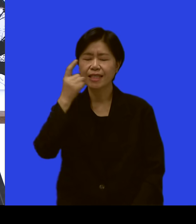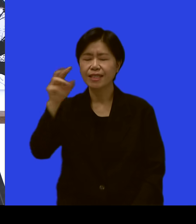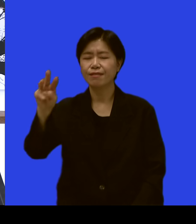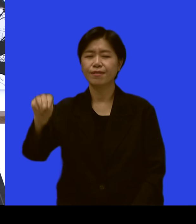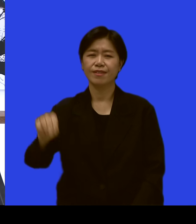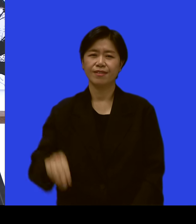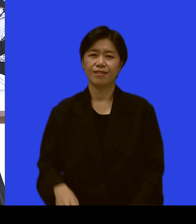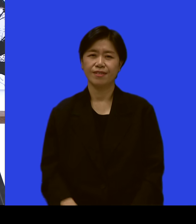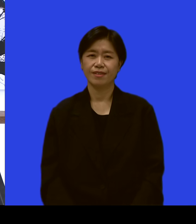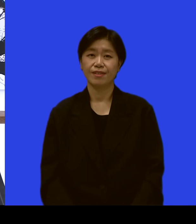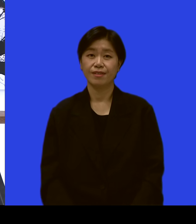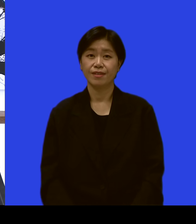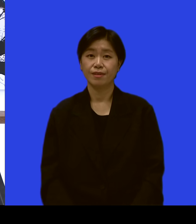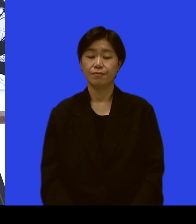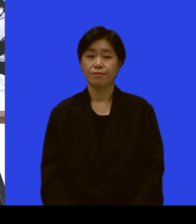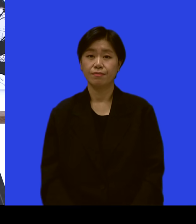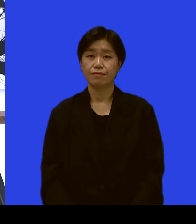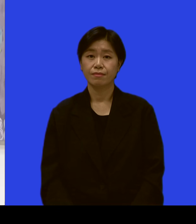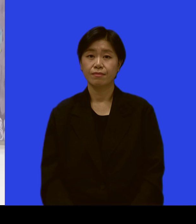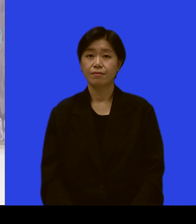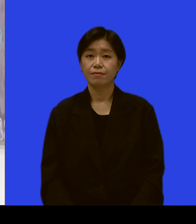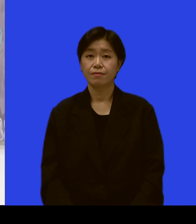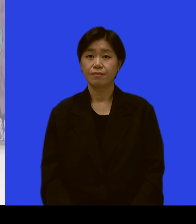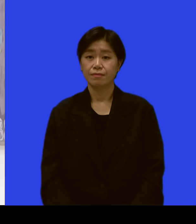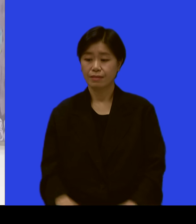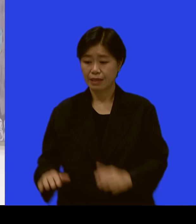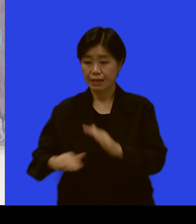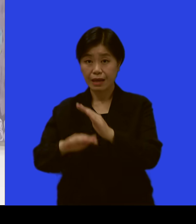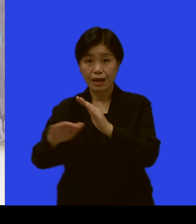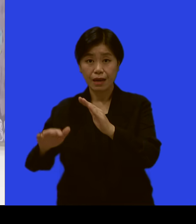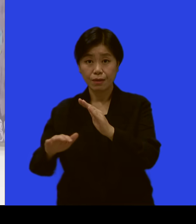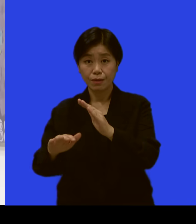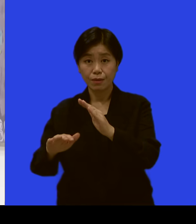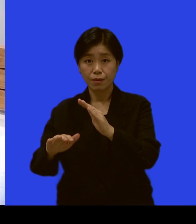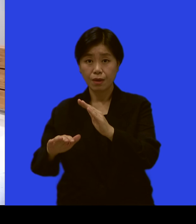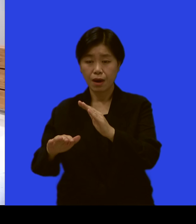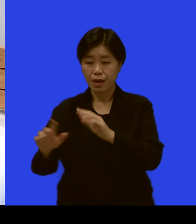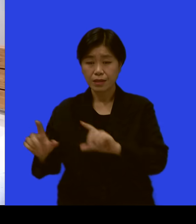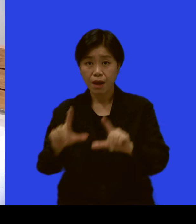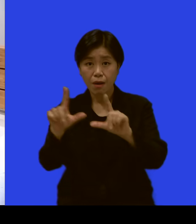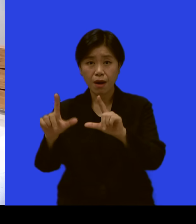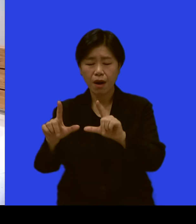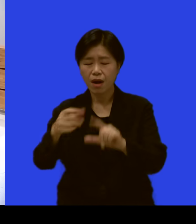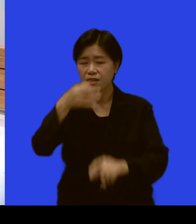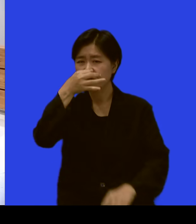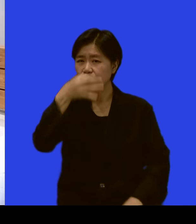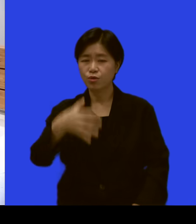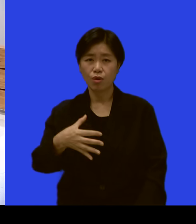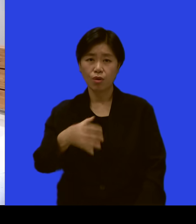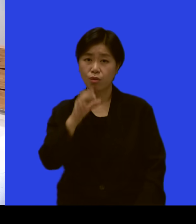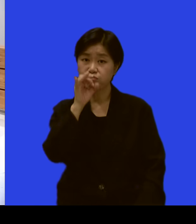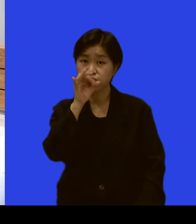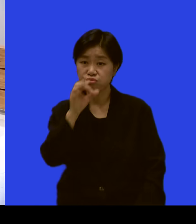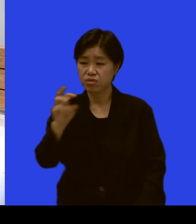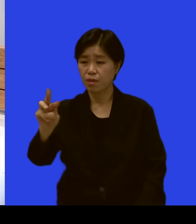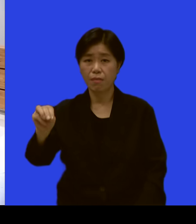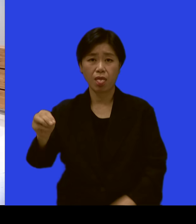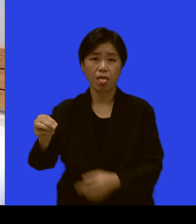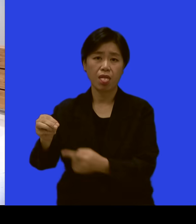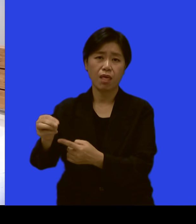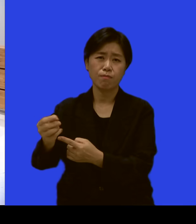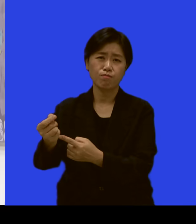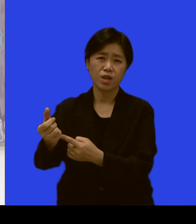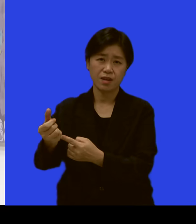예. 네. 이게 그러니까 가정을 사실 부양하기 힘든 그렇죠. 정도의 불가능하죠. 네, 그런 재정 상태이셨는데